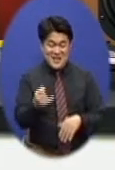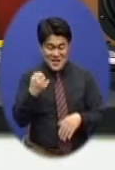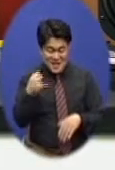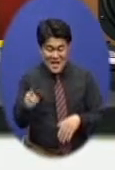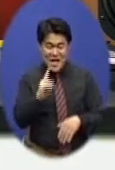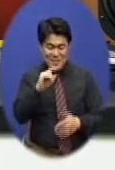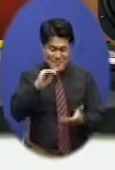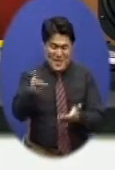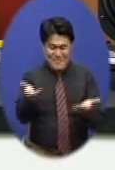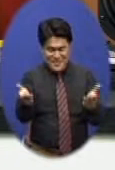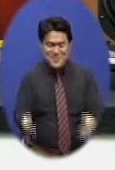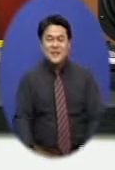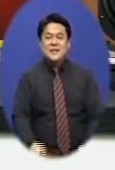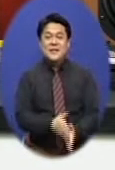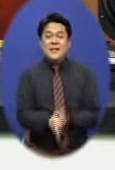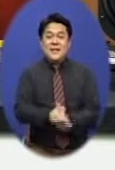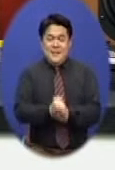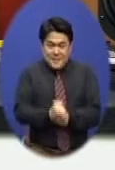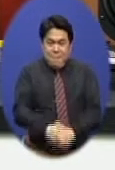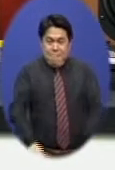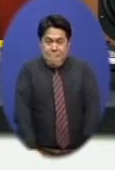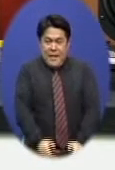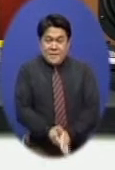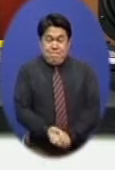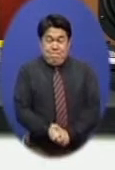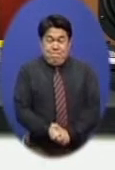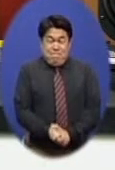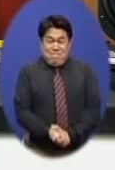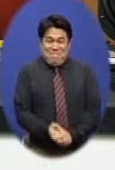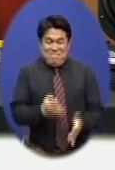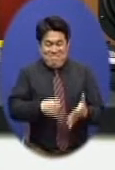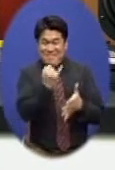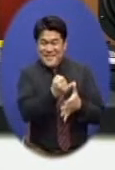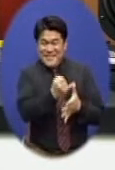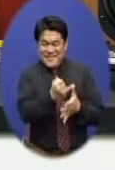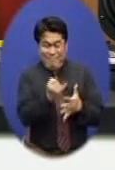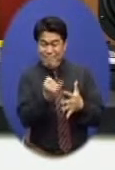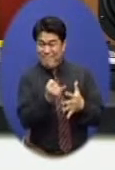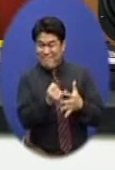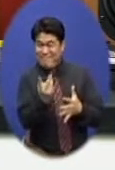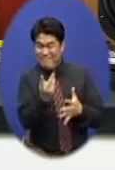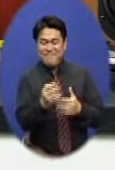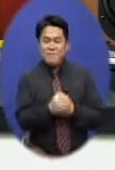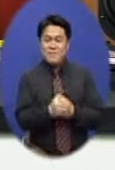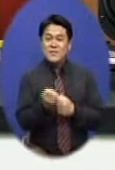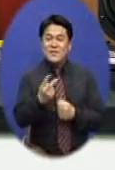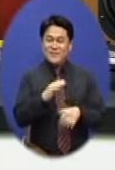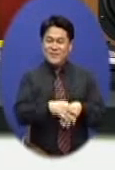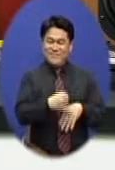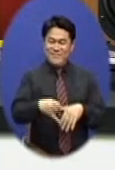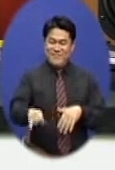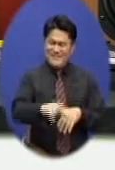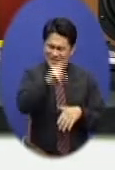하셔야지, 아버님. 네, 그래요. 네. 네. 우리 큰 딸, 또 네. 작은 딸, 그리고 우리